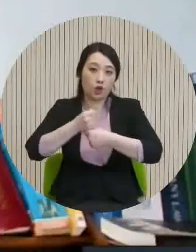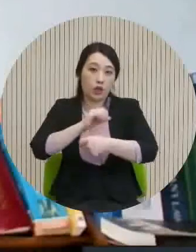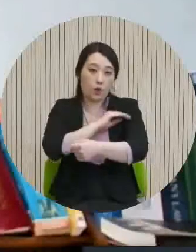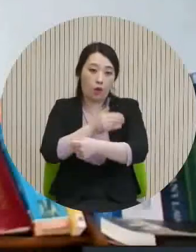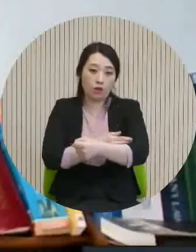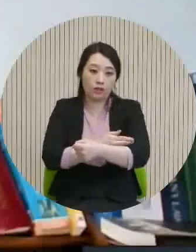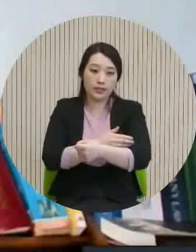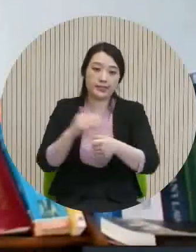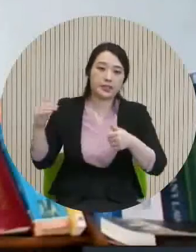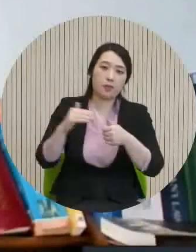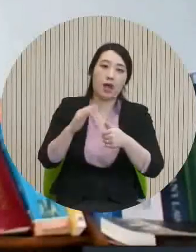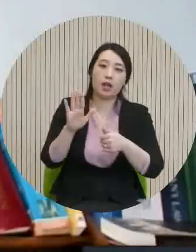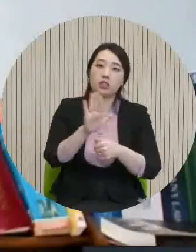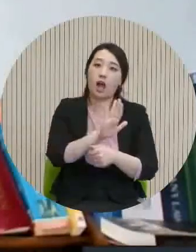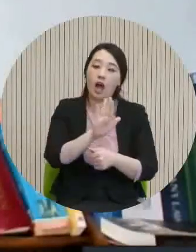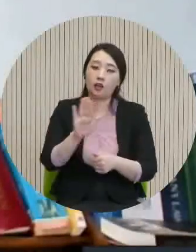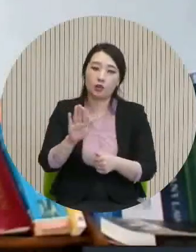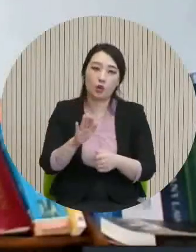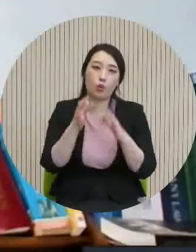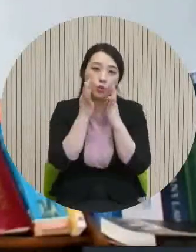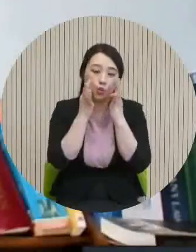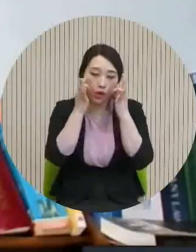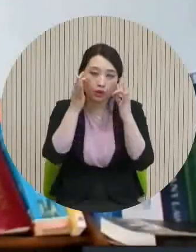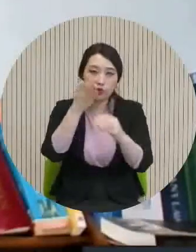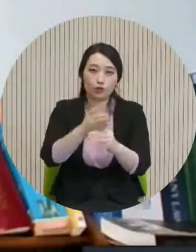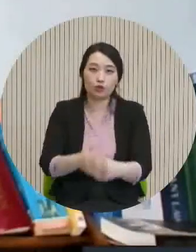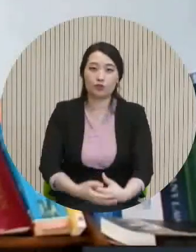침해하지 않으려고 노력하고 있습니다.